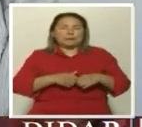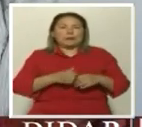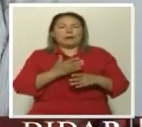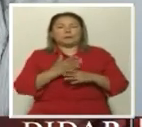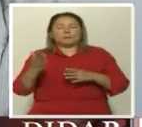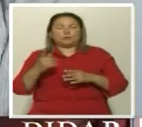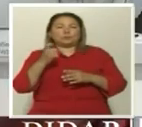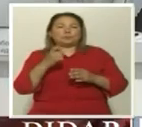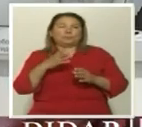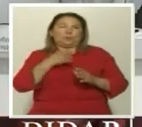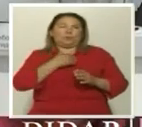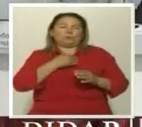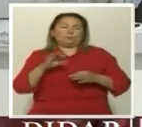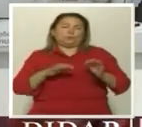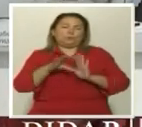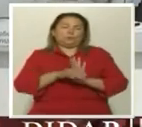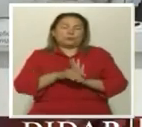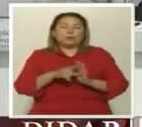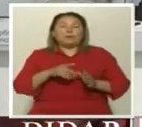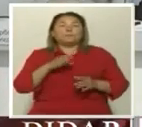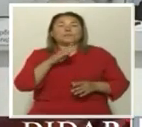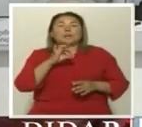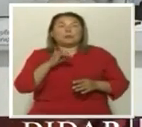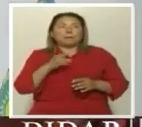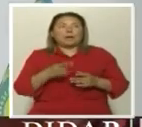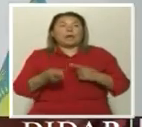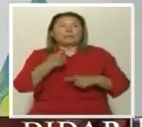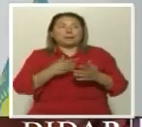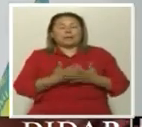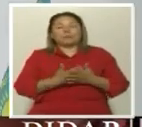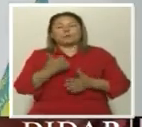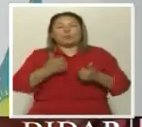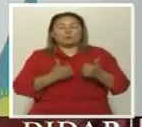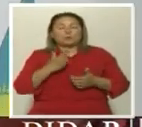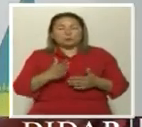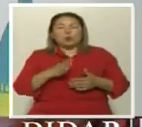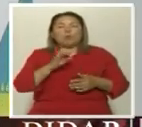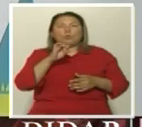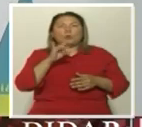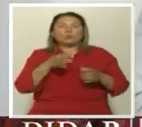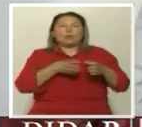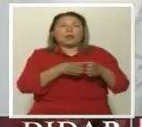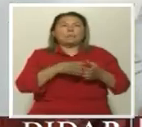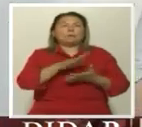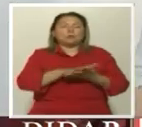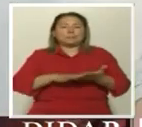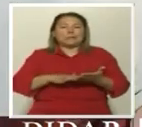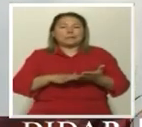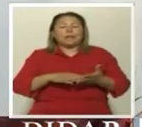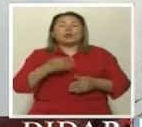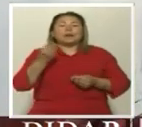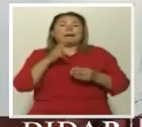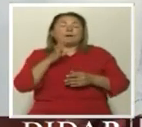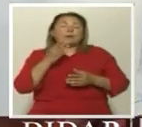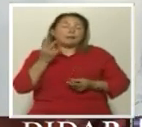арттыруды жоспарлап отырмыз. Сонымен қатар биыл жайдарман ойыны қайта жанданады. Бұл жобаны жергілікті Боранқұл командасы жалғастырады. Жайдарман